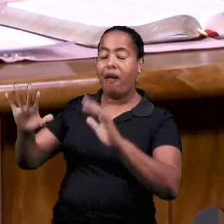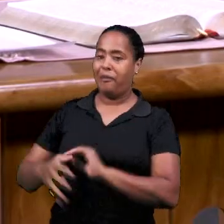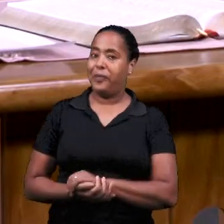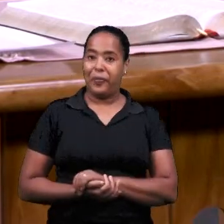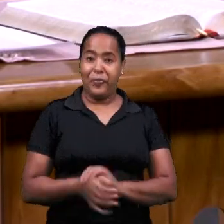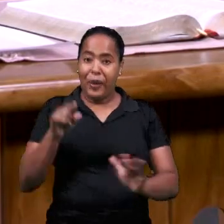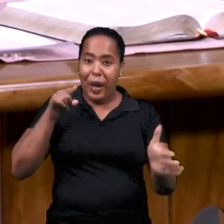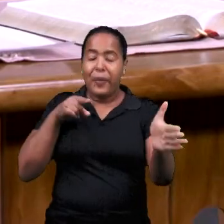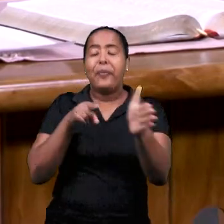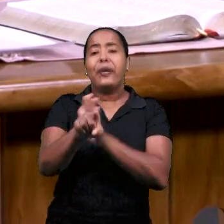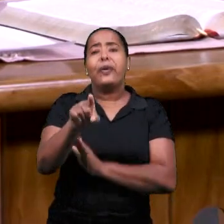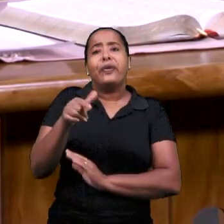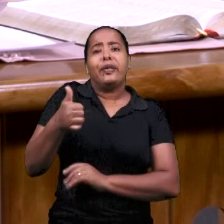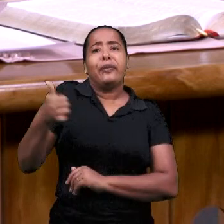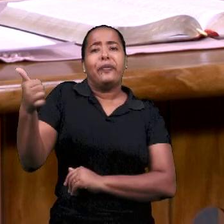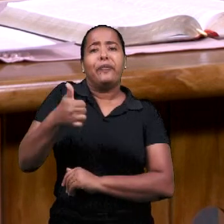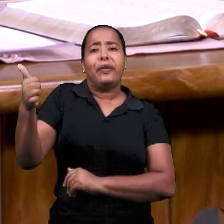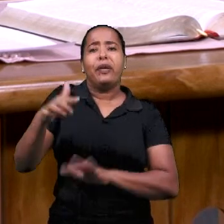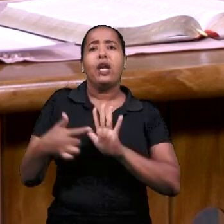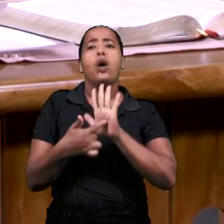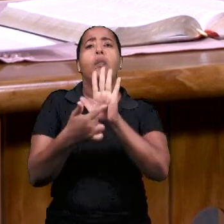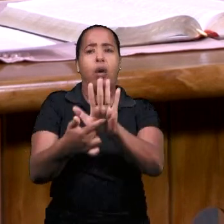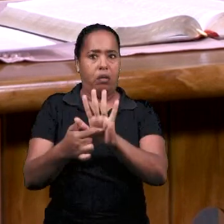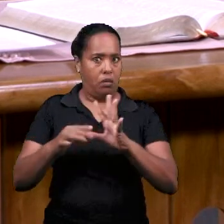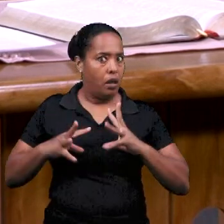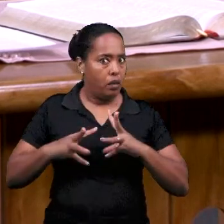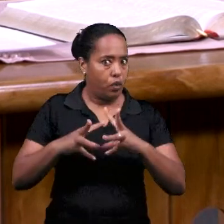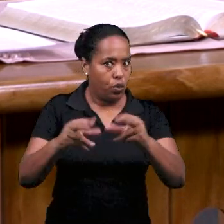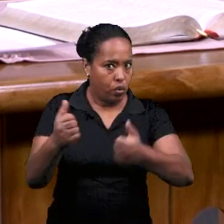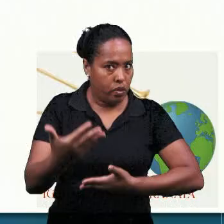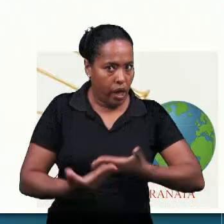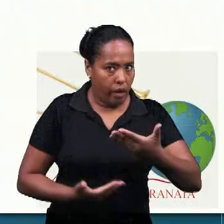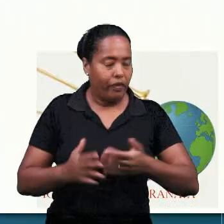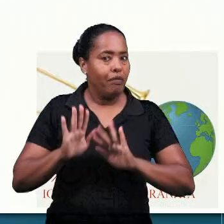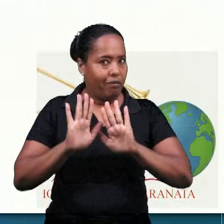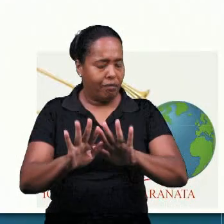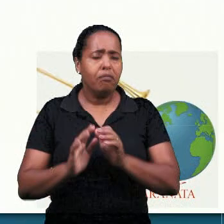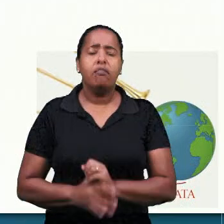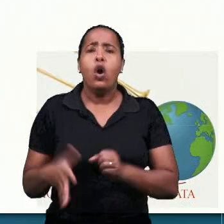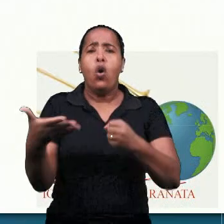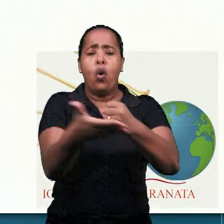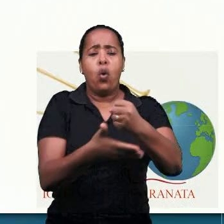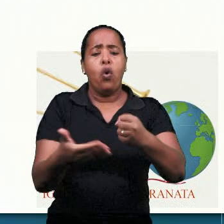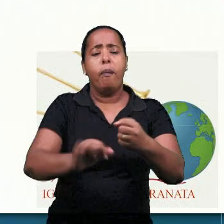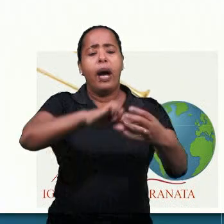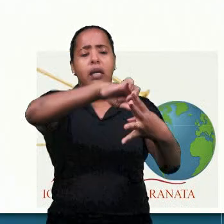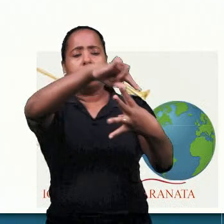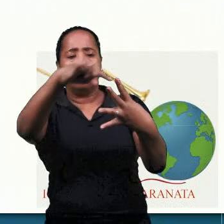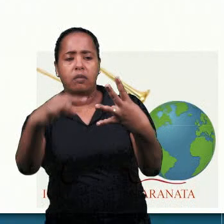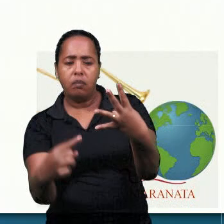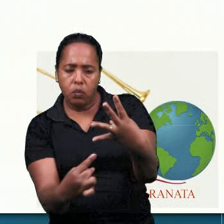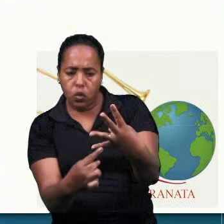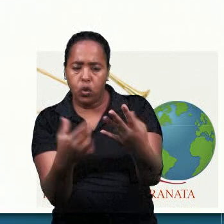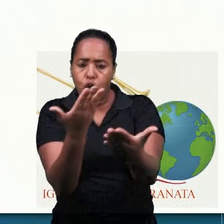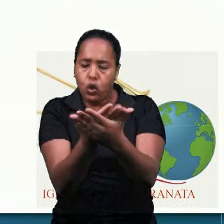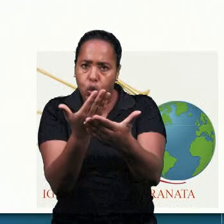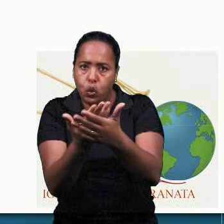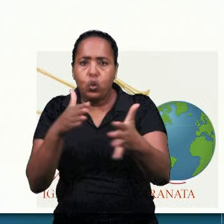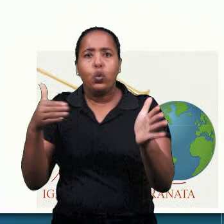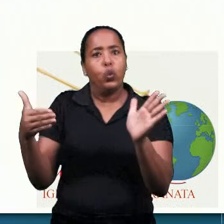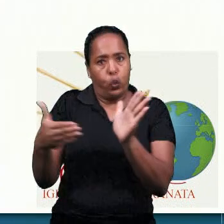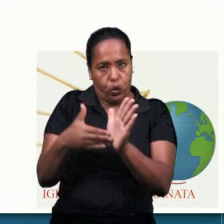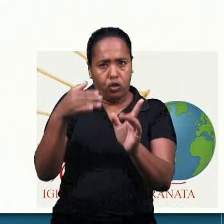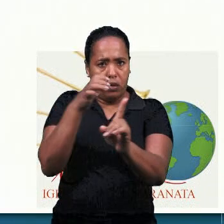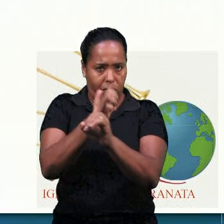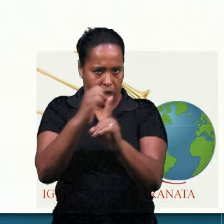foules. La première question dit le suivant. La question a été destinée à tous. En ayant par base les 4 dernières